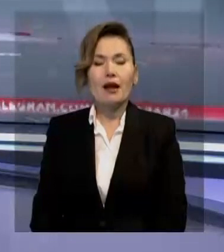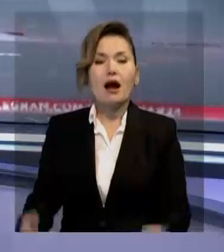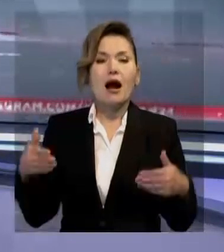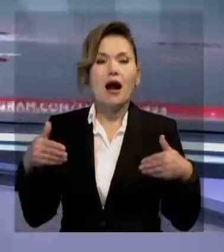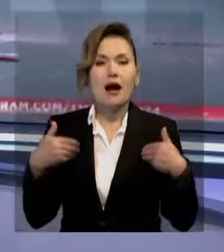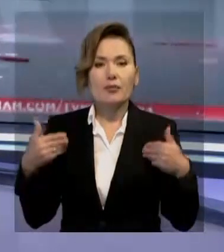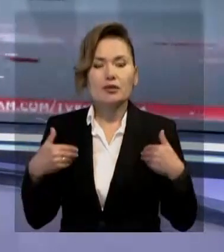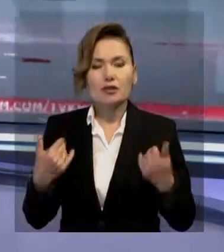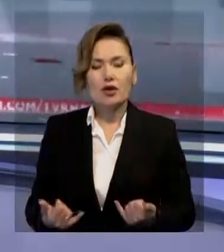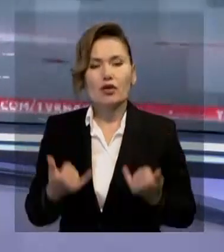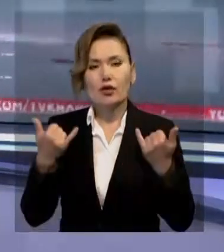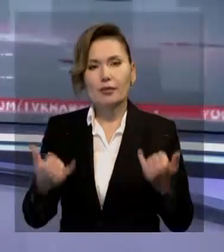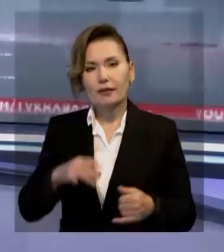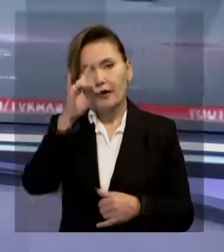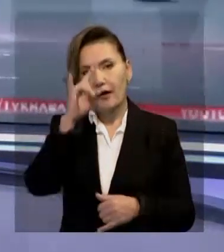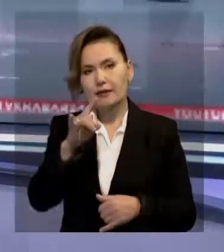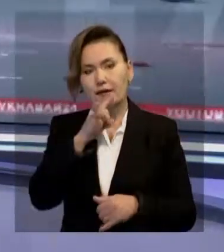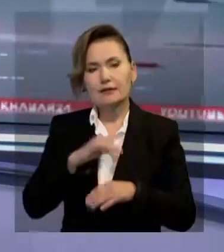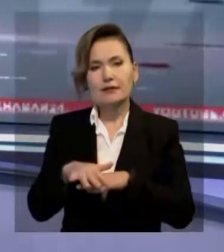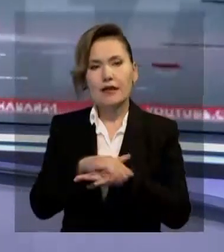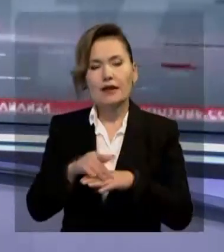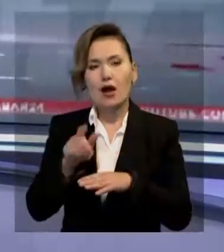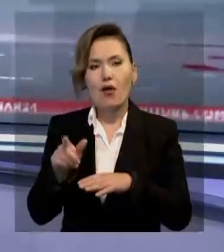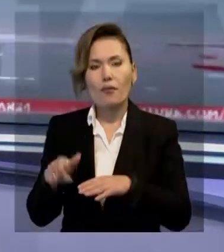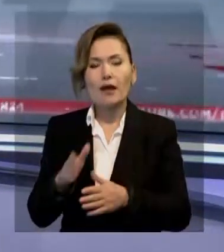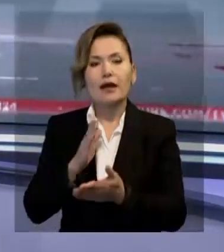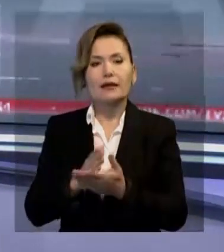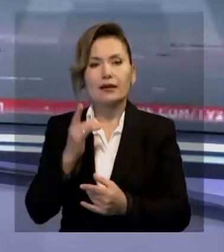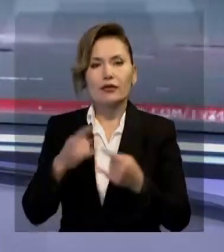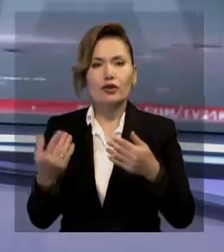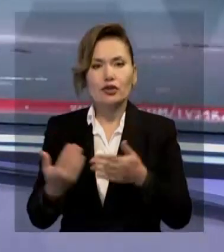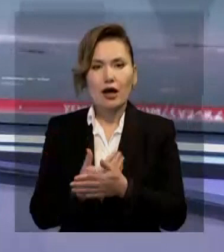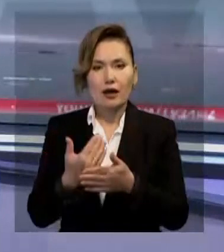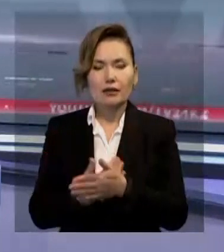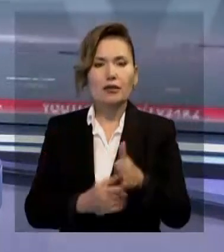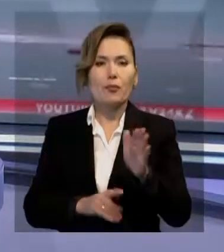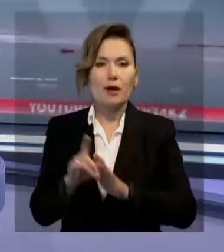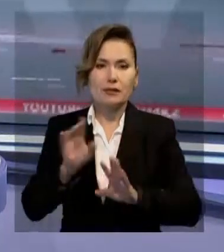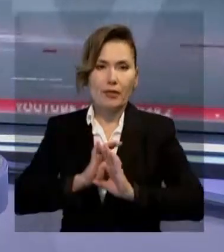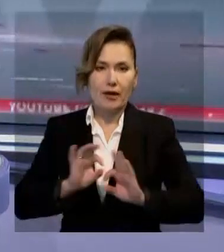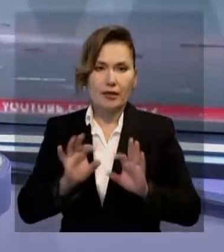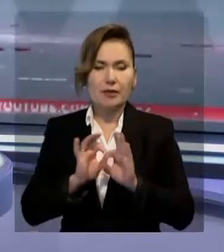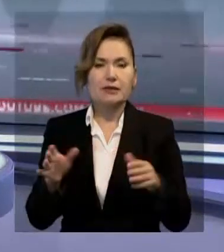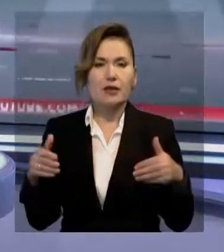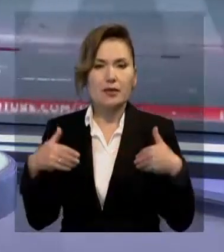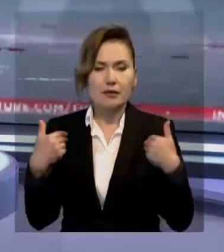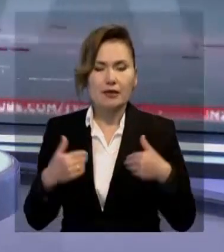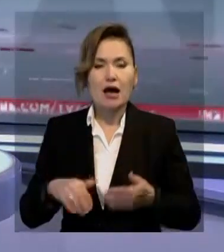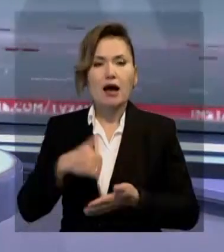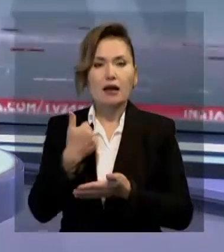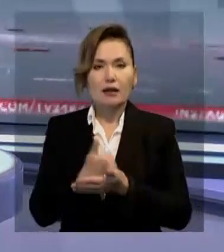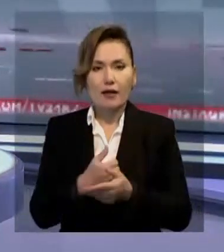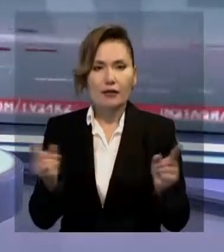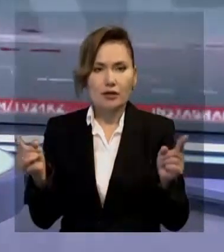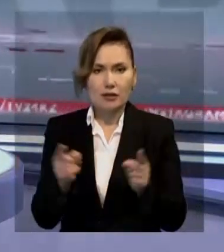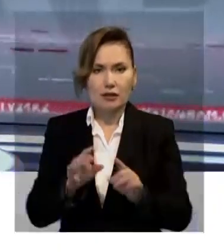Басты ақпараттарына өз жұмысын жалғастырады. Келеферде жаңалықтар, студияда Ғазиза Мұхамеджанова және сурда аудармада Самалжан Темір. Алдымен аңдатпа.